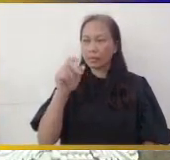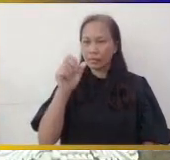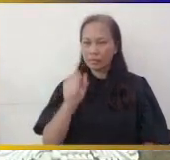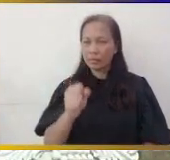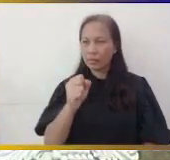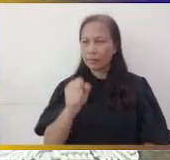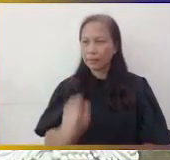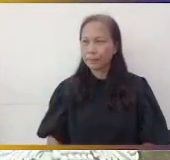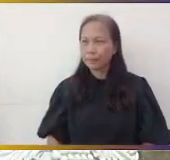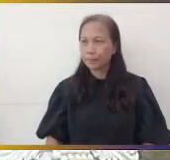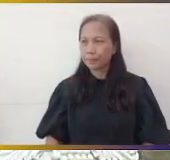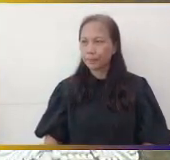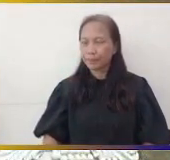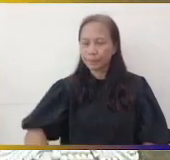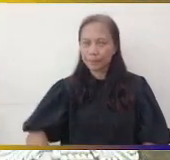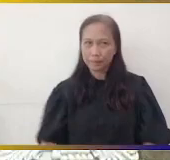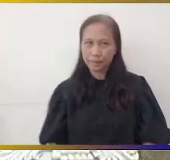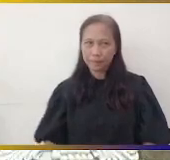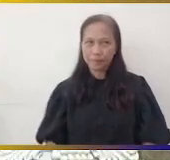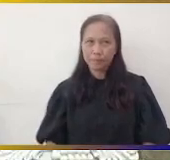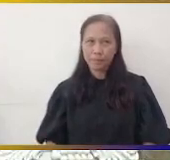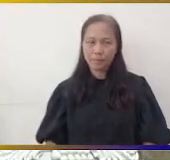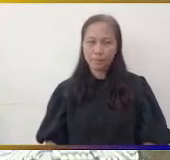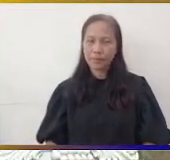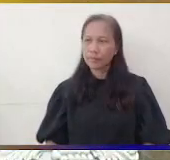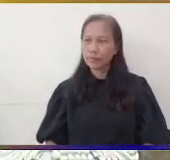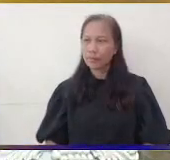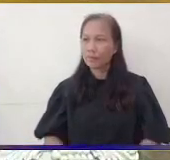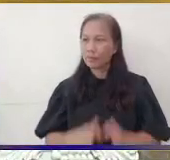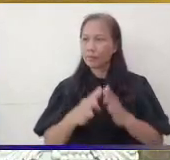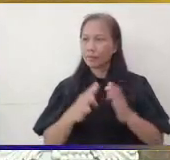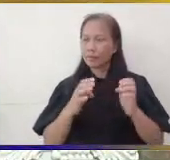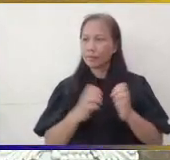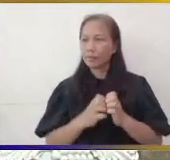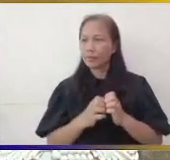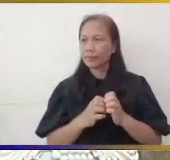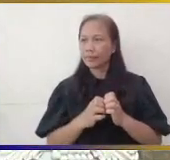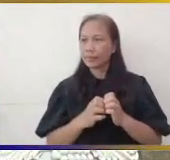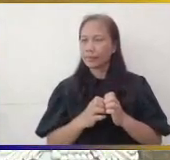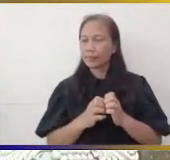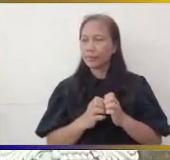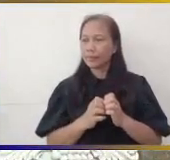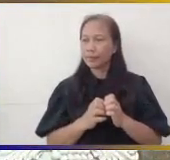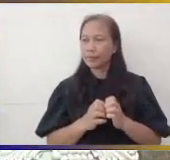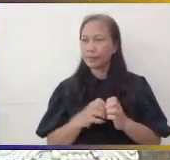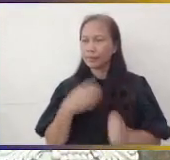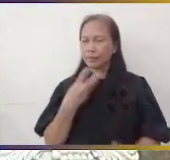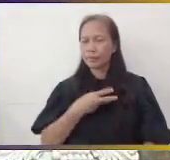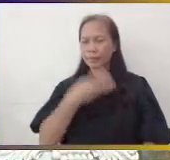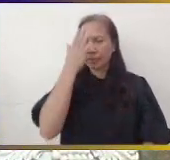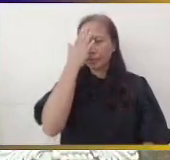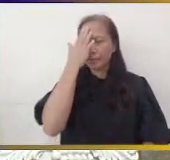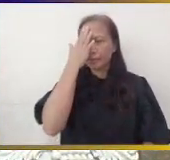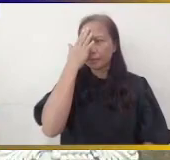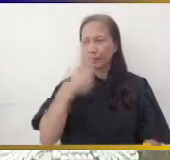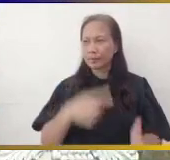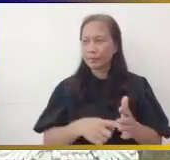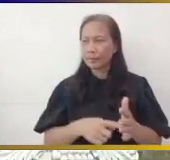po siya laban po sa mga sa order of monks and even Ito po mga Familiar po sa atin auricular